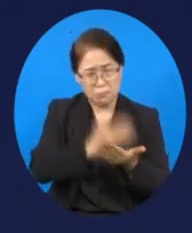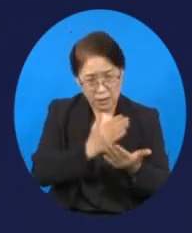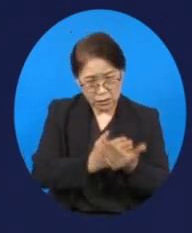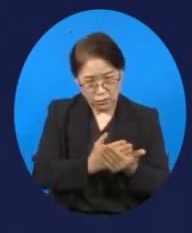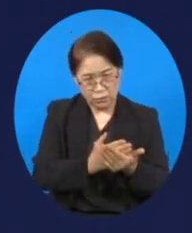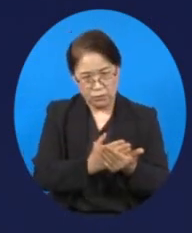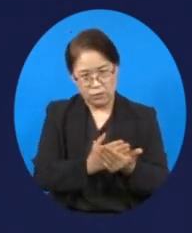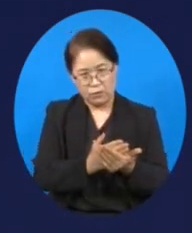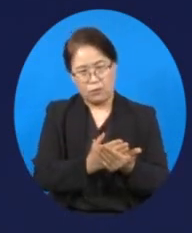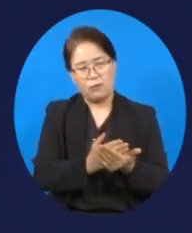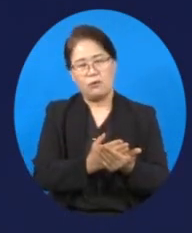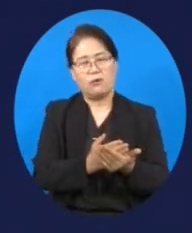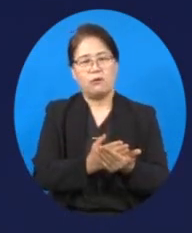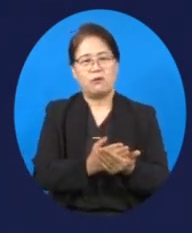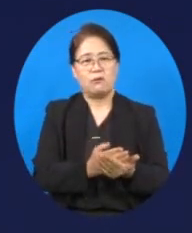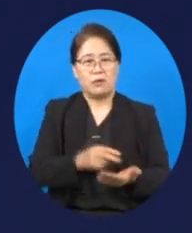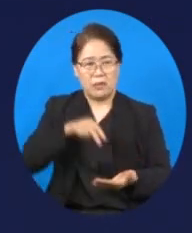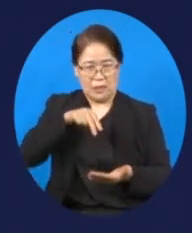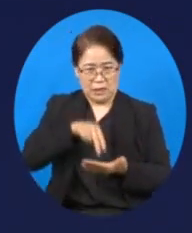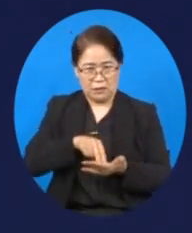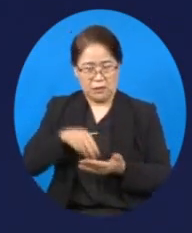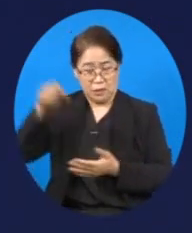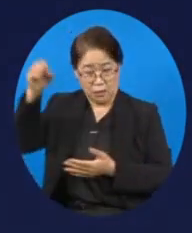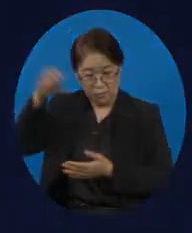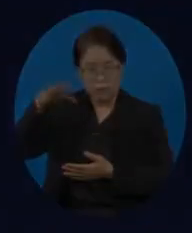일어나 빛을 발하시기를 바랍니다